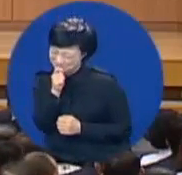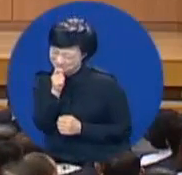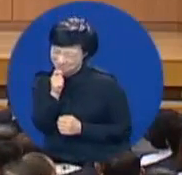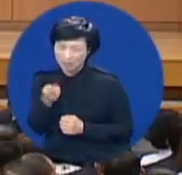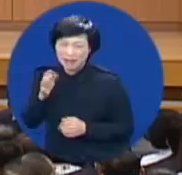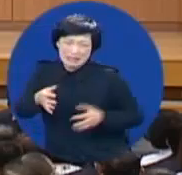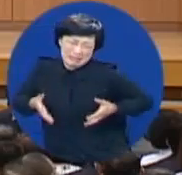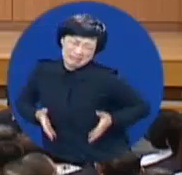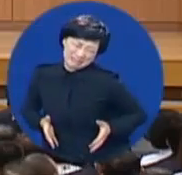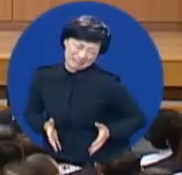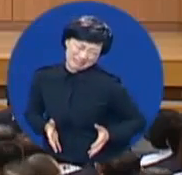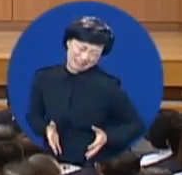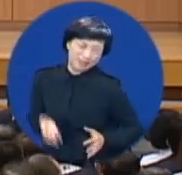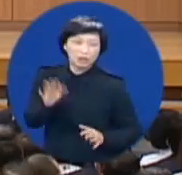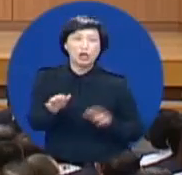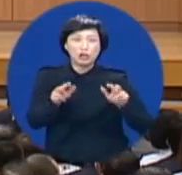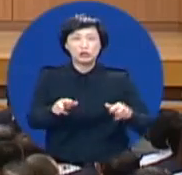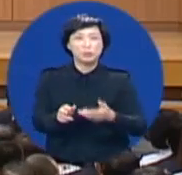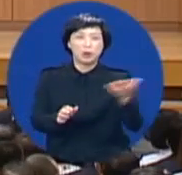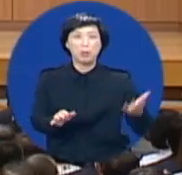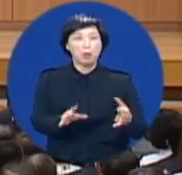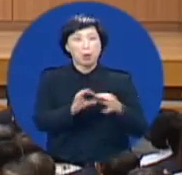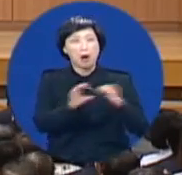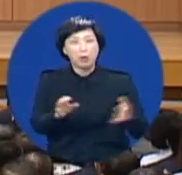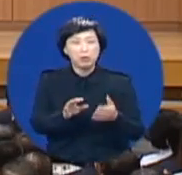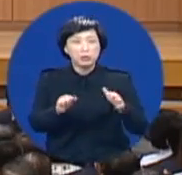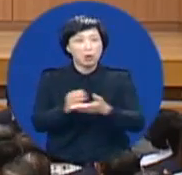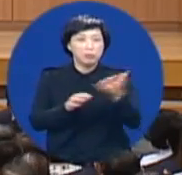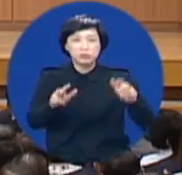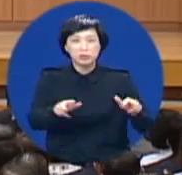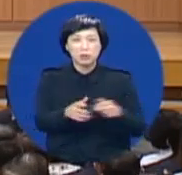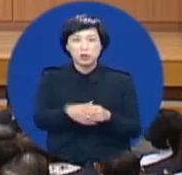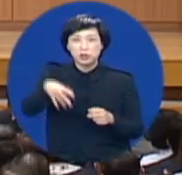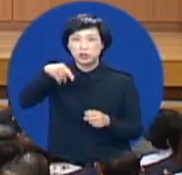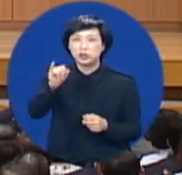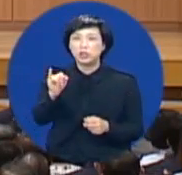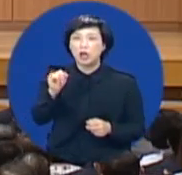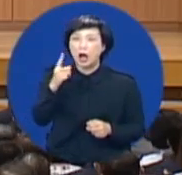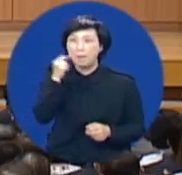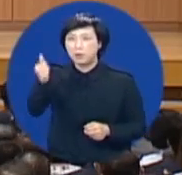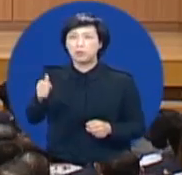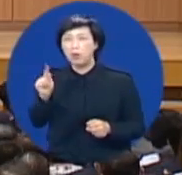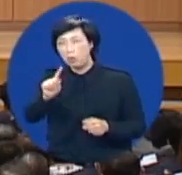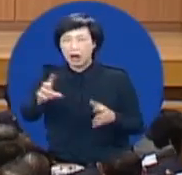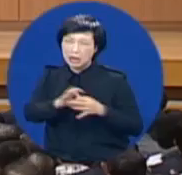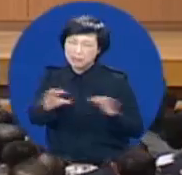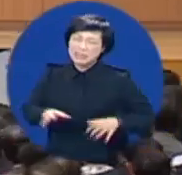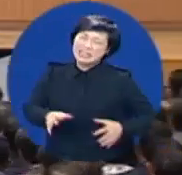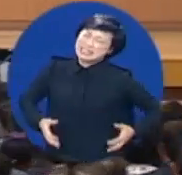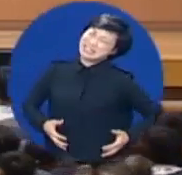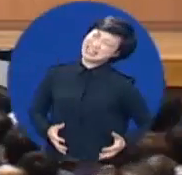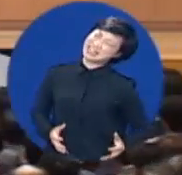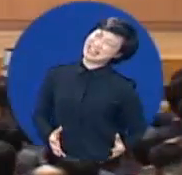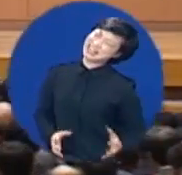못 해주기 전에 지금은 뭐 상관없다. 시아버지고 뭐가 상관없나 막 해붙여본다. 자기 표현 그대로. 예,